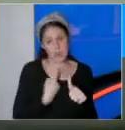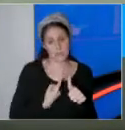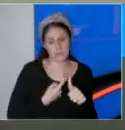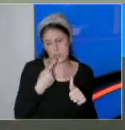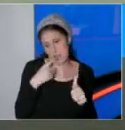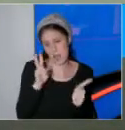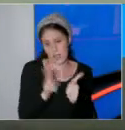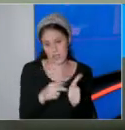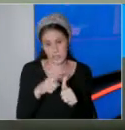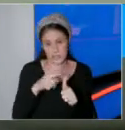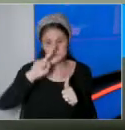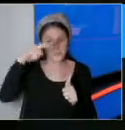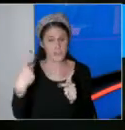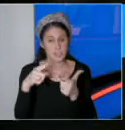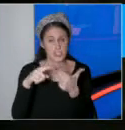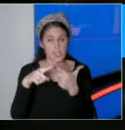לגיטימי. הדבר השני,